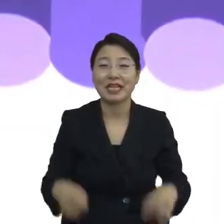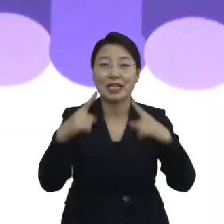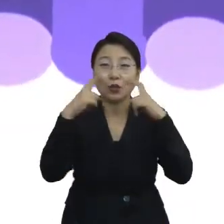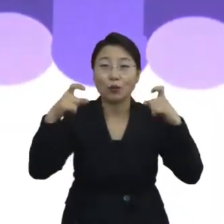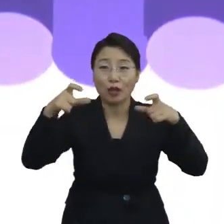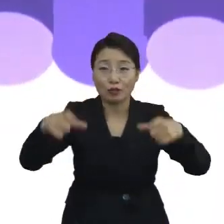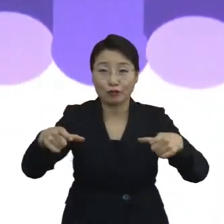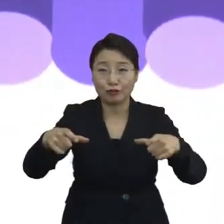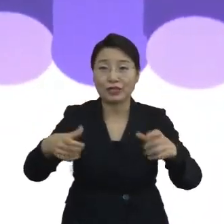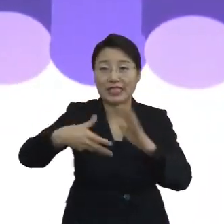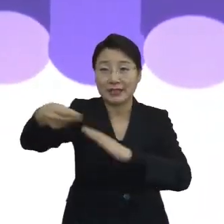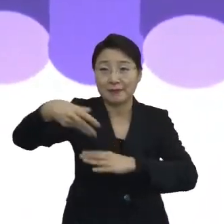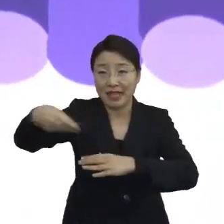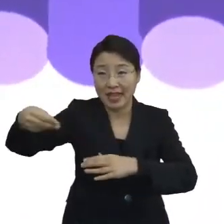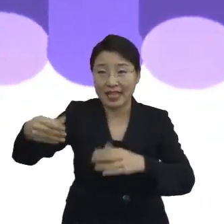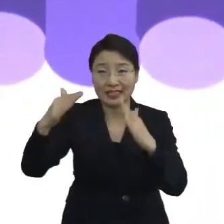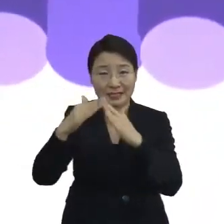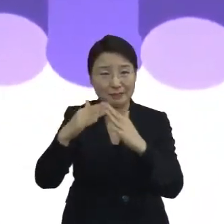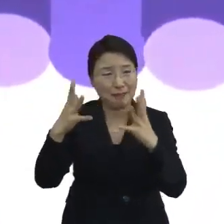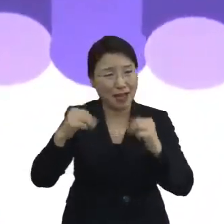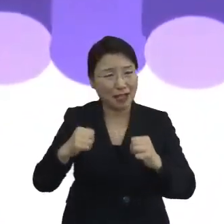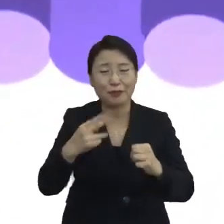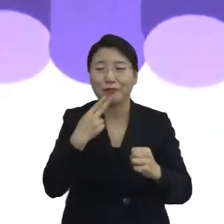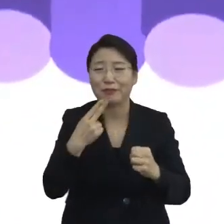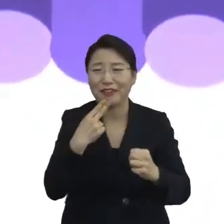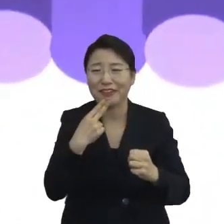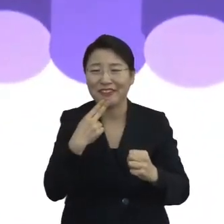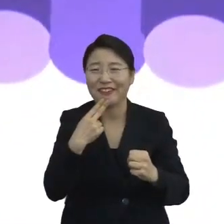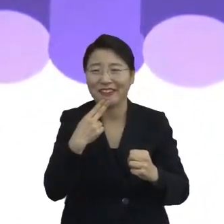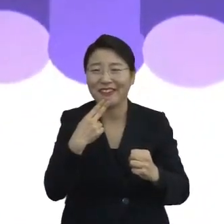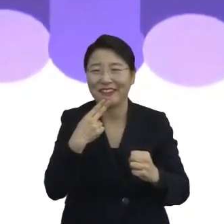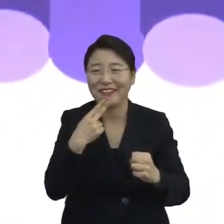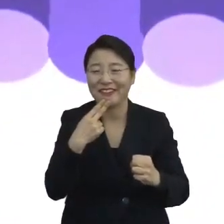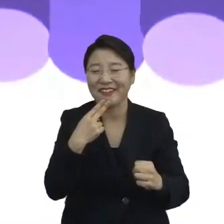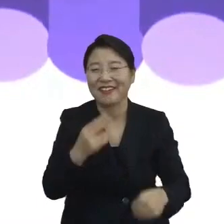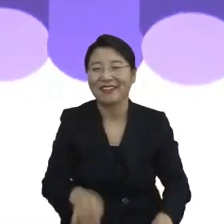동대문구는 비교적 임대주택이 많은 곳은 아닙니다. 그런데 이제